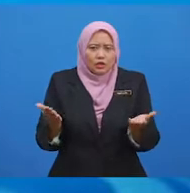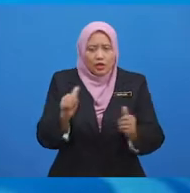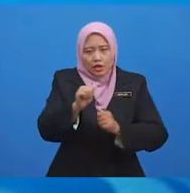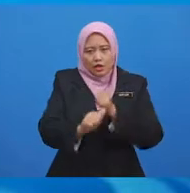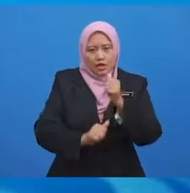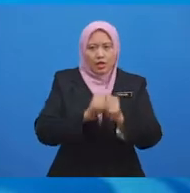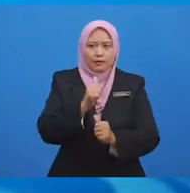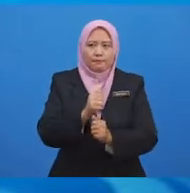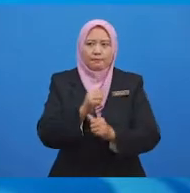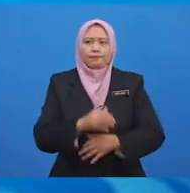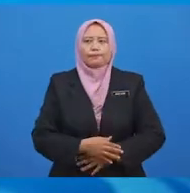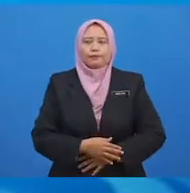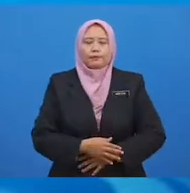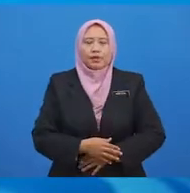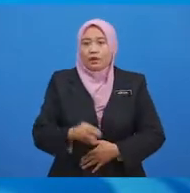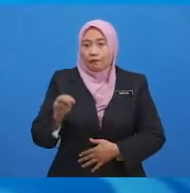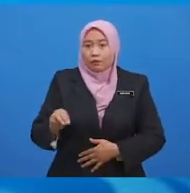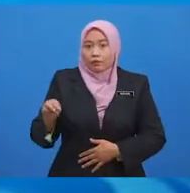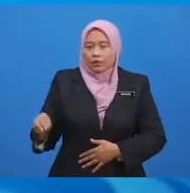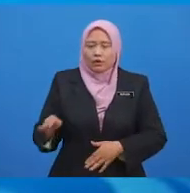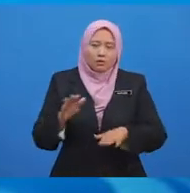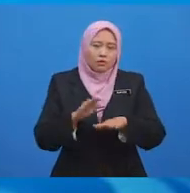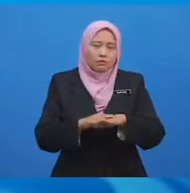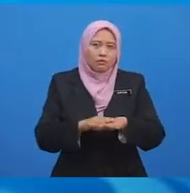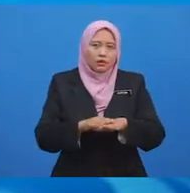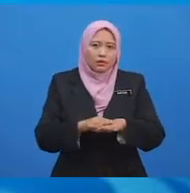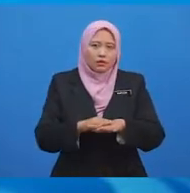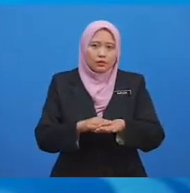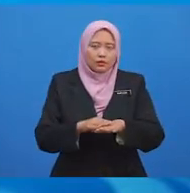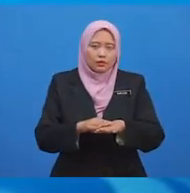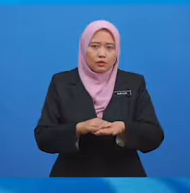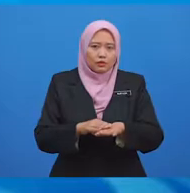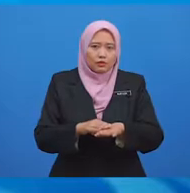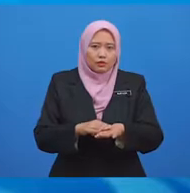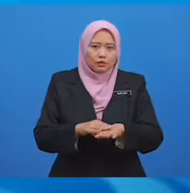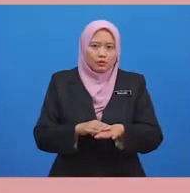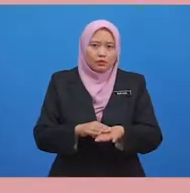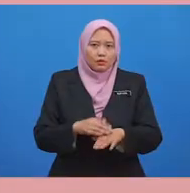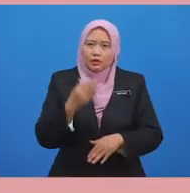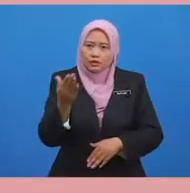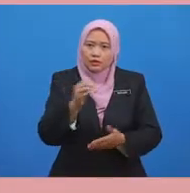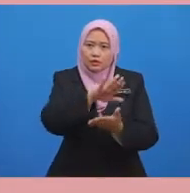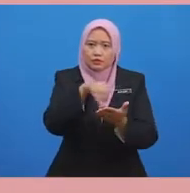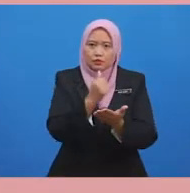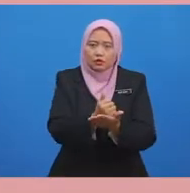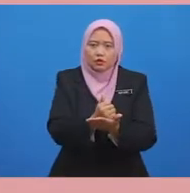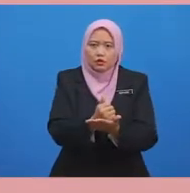Murid-murid, pada pandangan murid-murid semua, apakah kepentingan